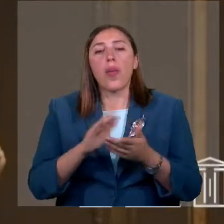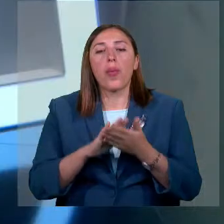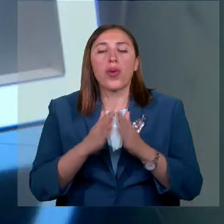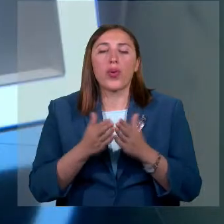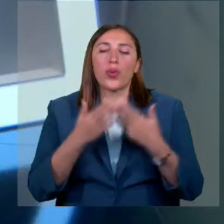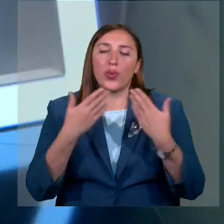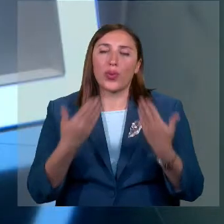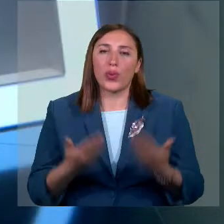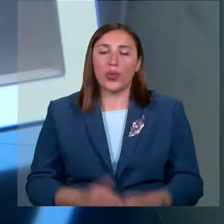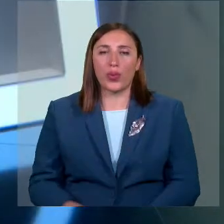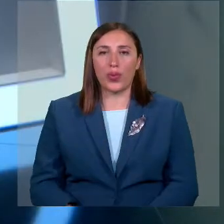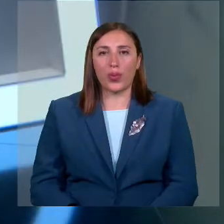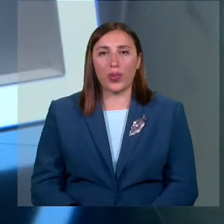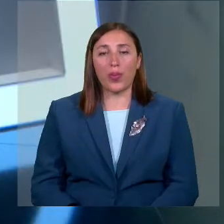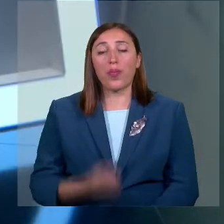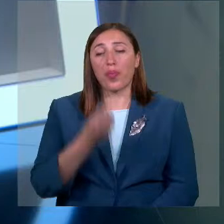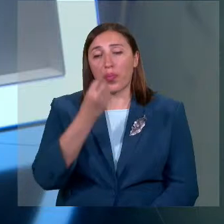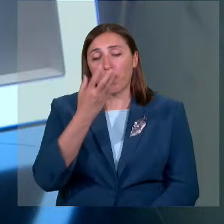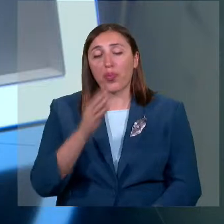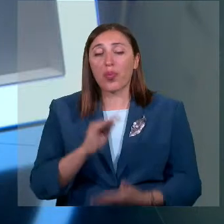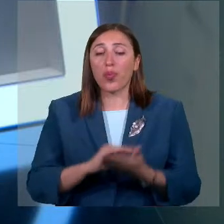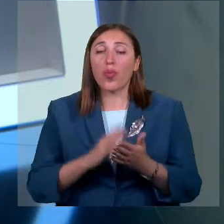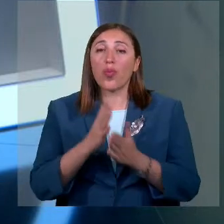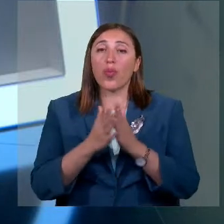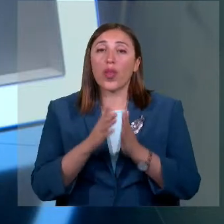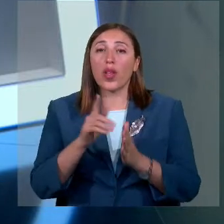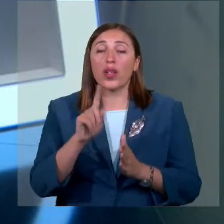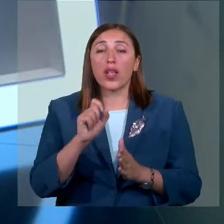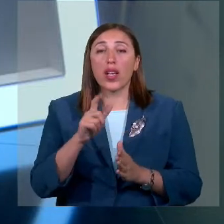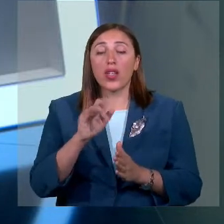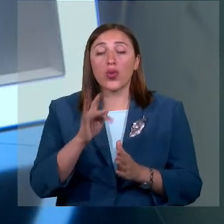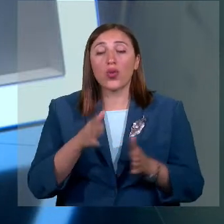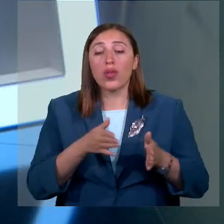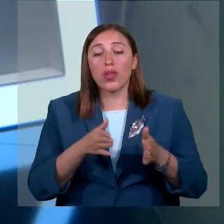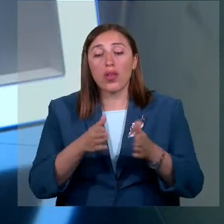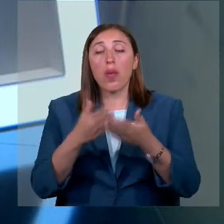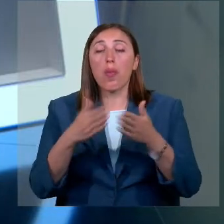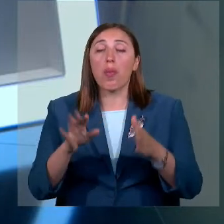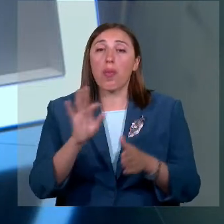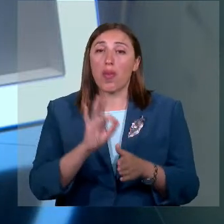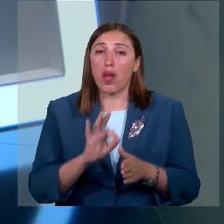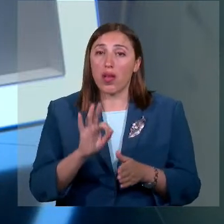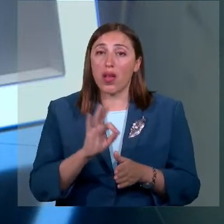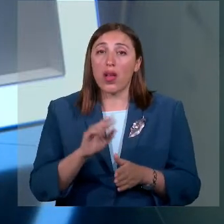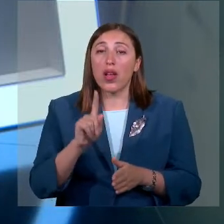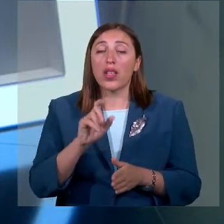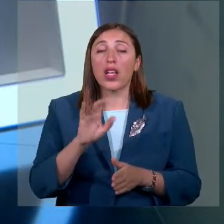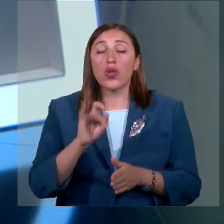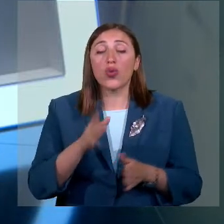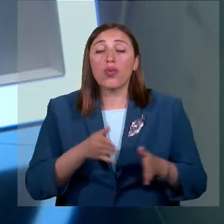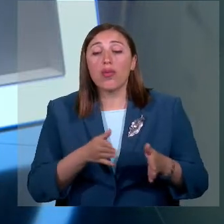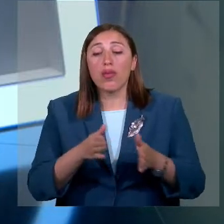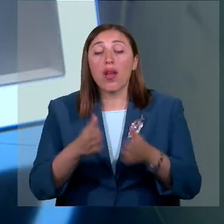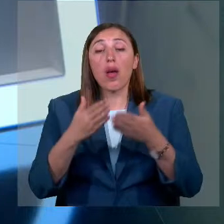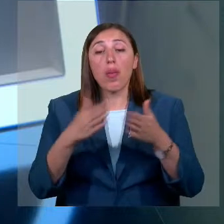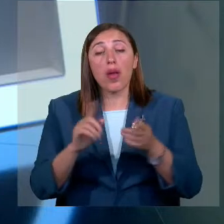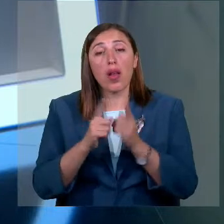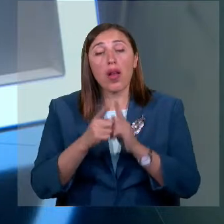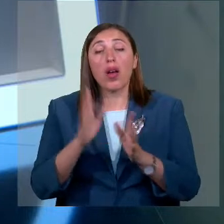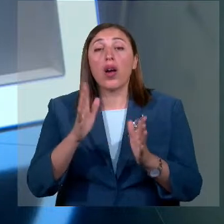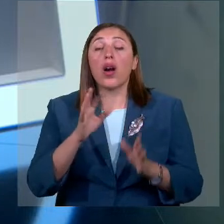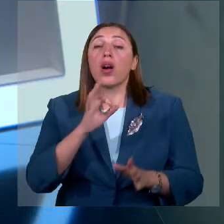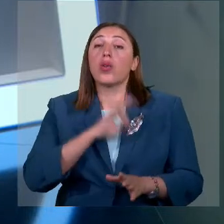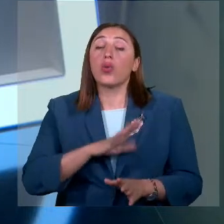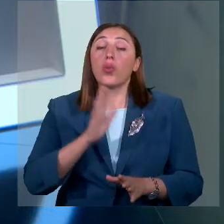համաձայնություն։ Բաքուն կրկին խոսում է Զանգեզուրի միջանցքի բացումից։ Զանգեզուրի միջանցքի բացումը մեծ խթան